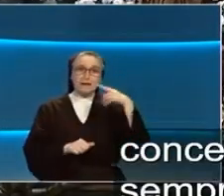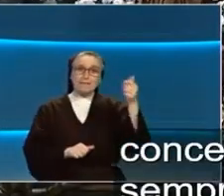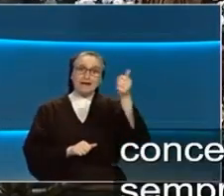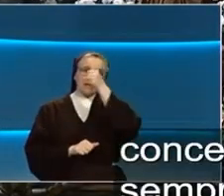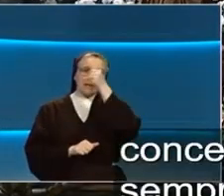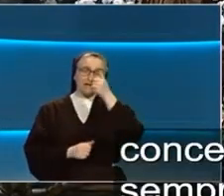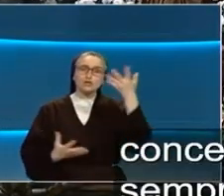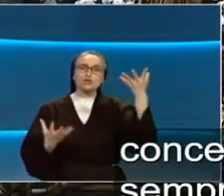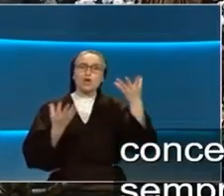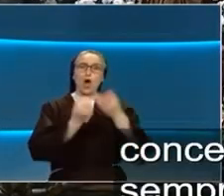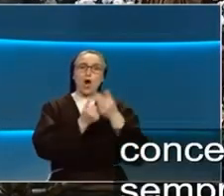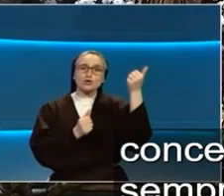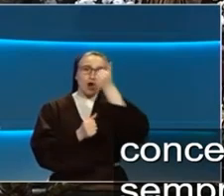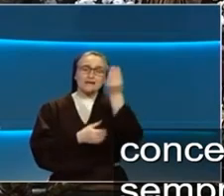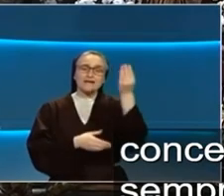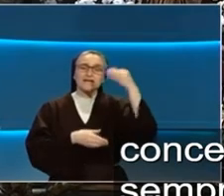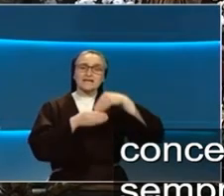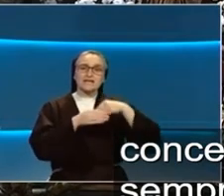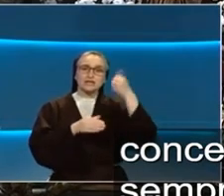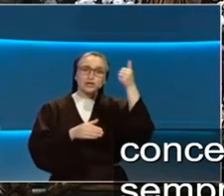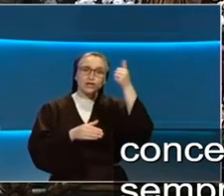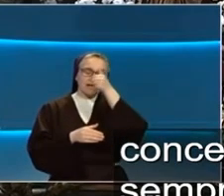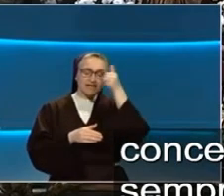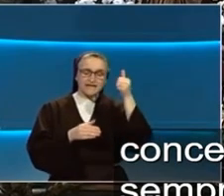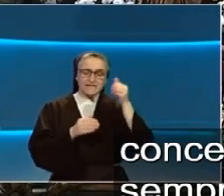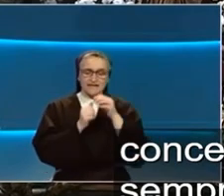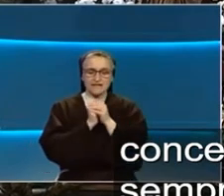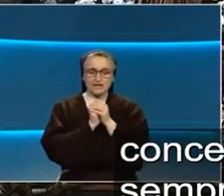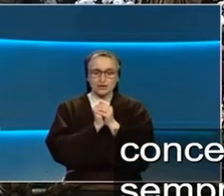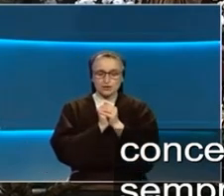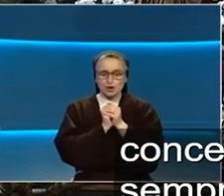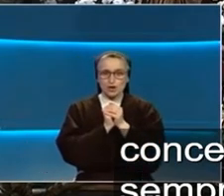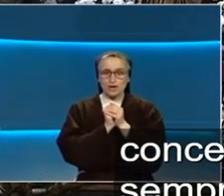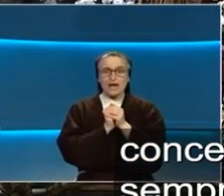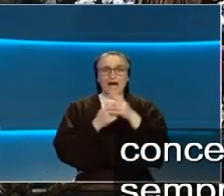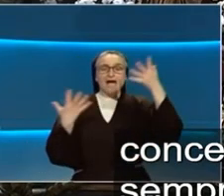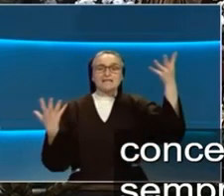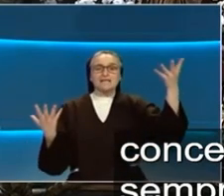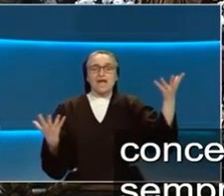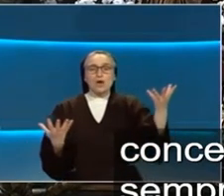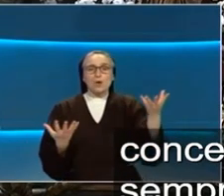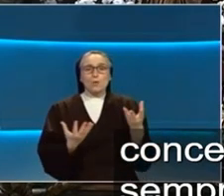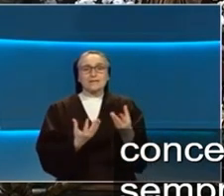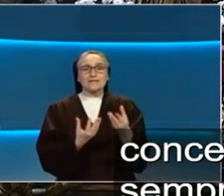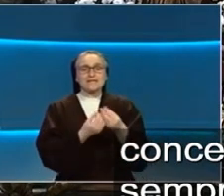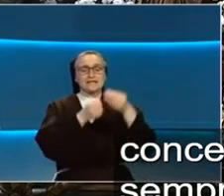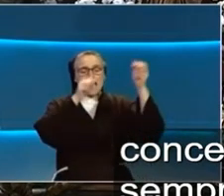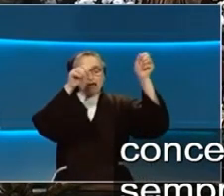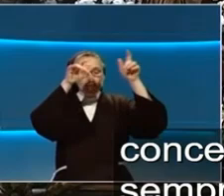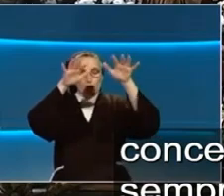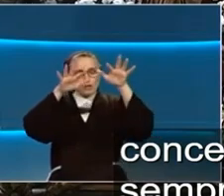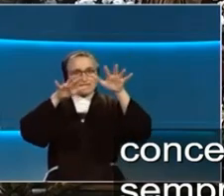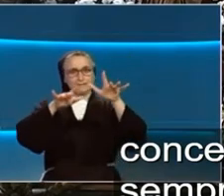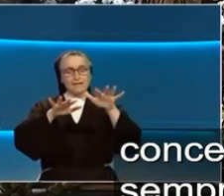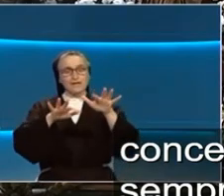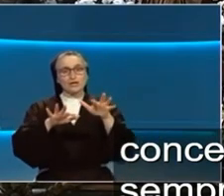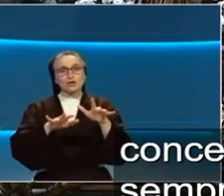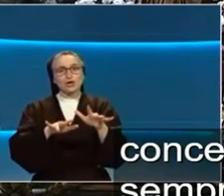Per ipsum et cum ipso et in ipso est tibi Deo